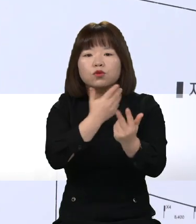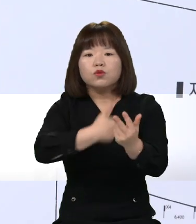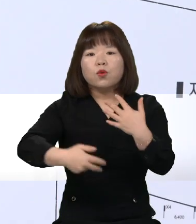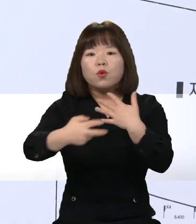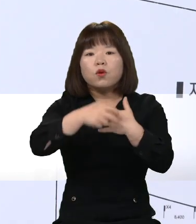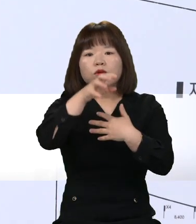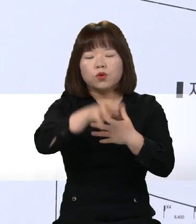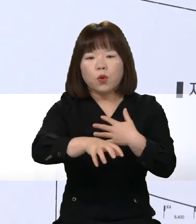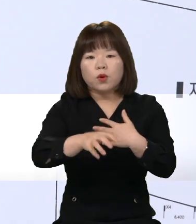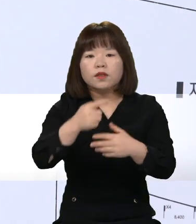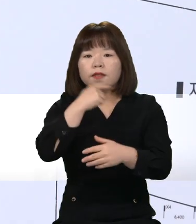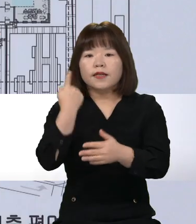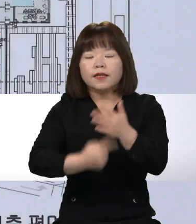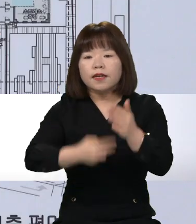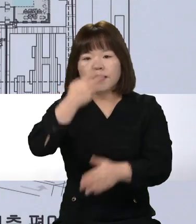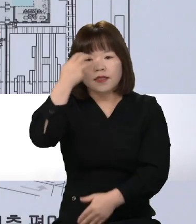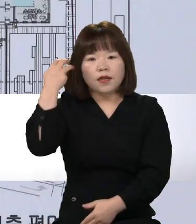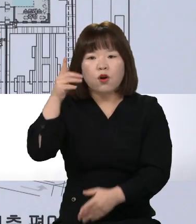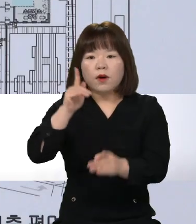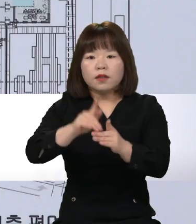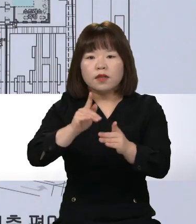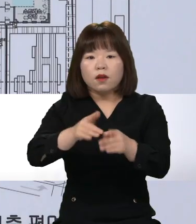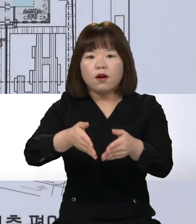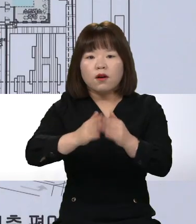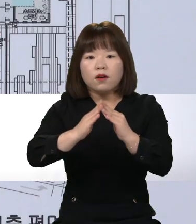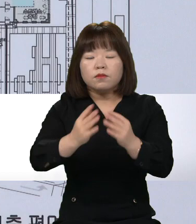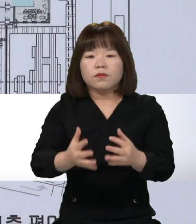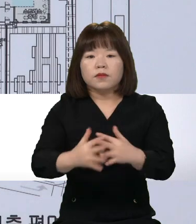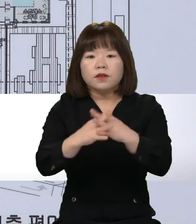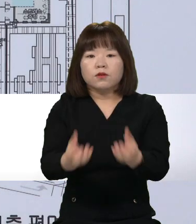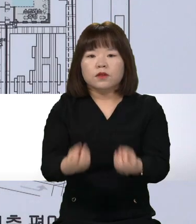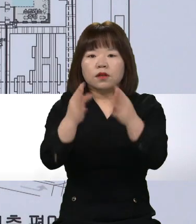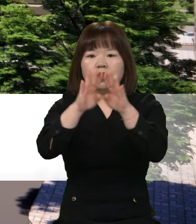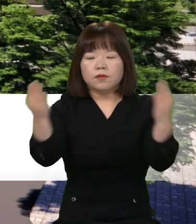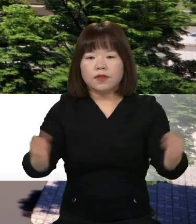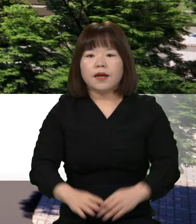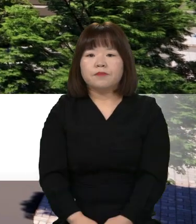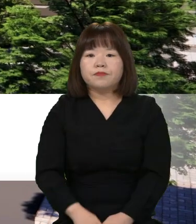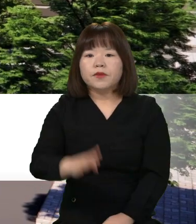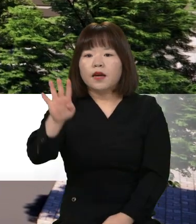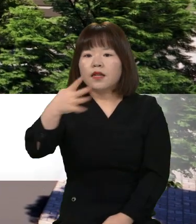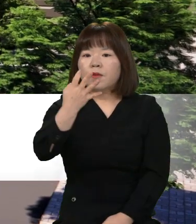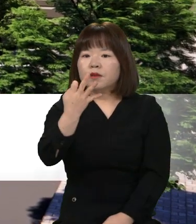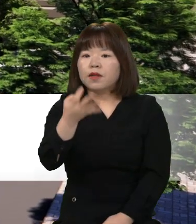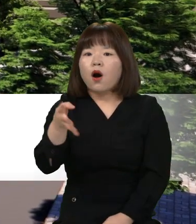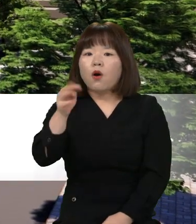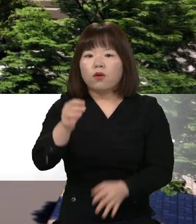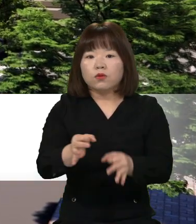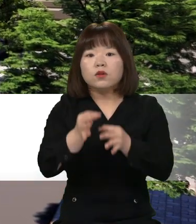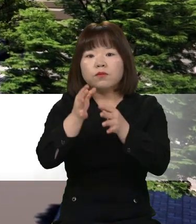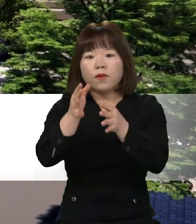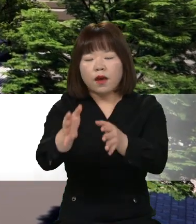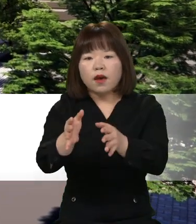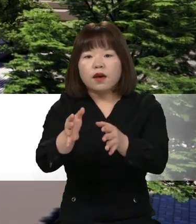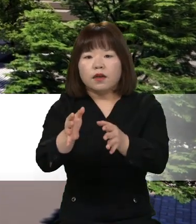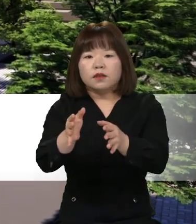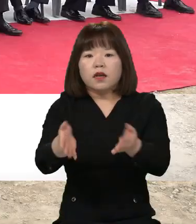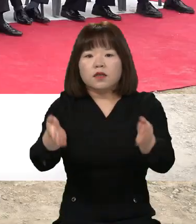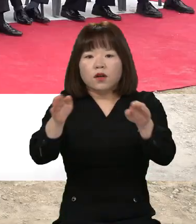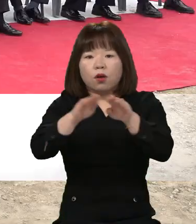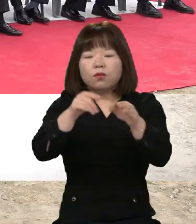북구보건소 및 재난 트라우마센터 건립 착공식을 가졌습니다 414억원의 예산이 투입되는